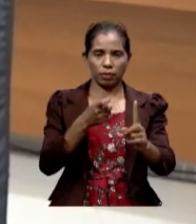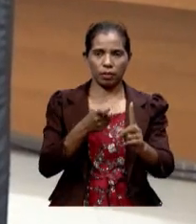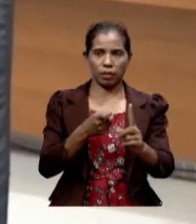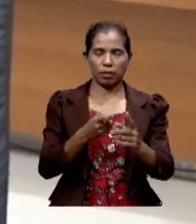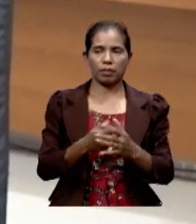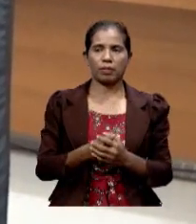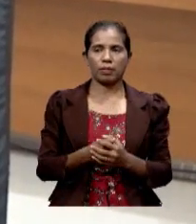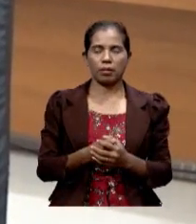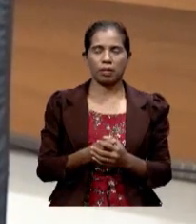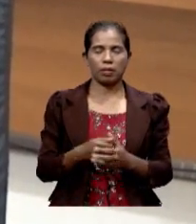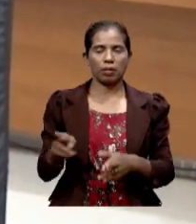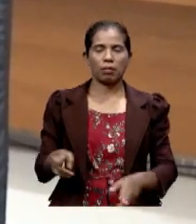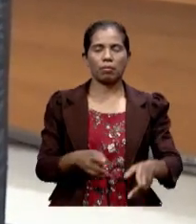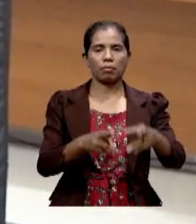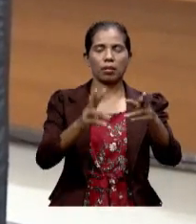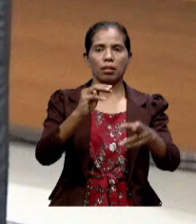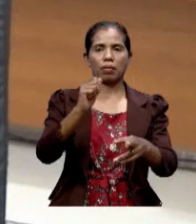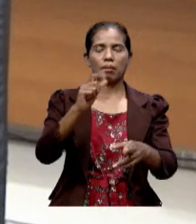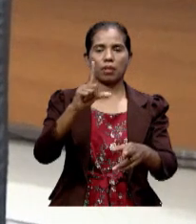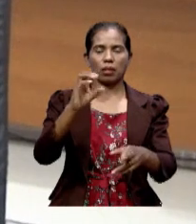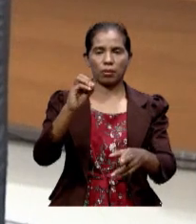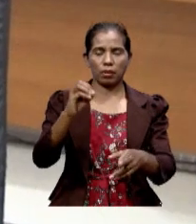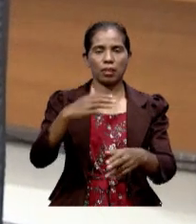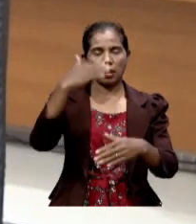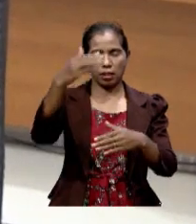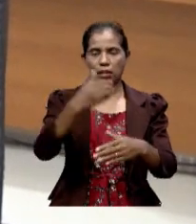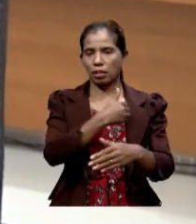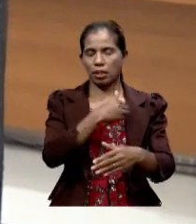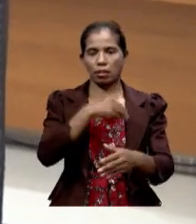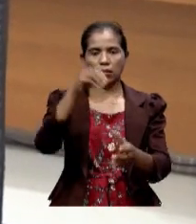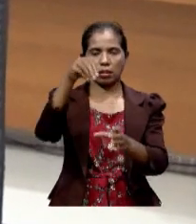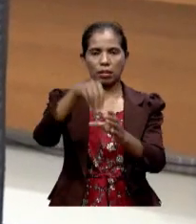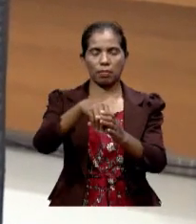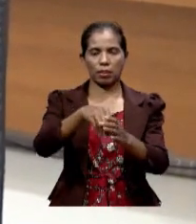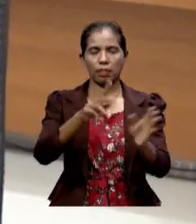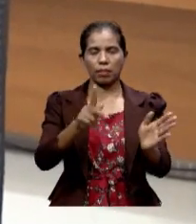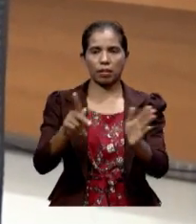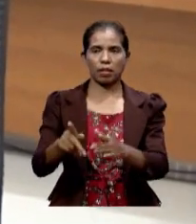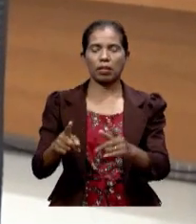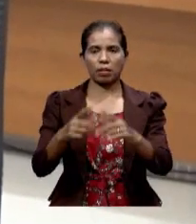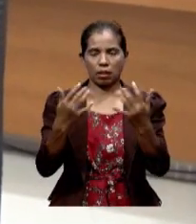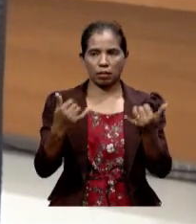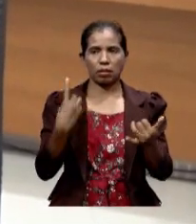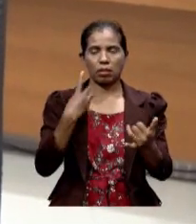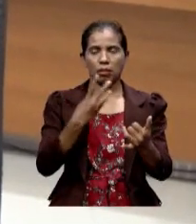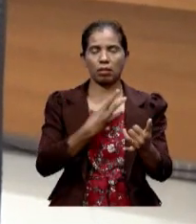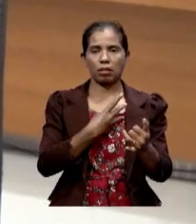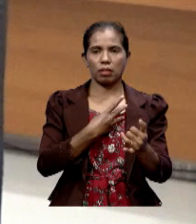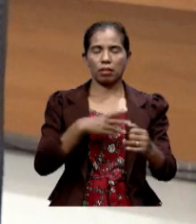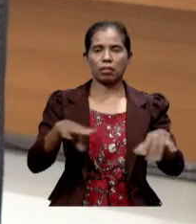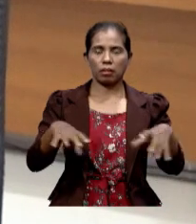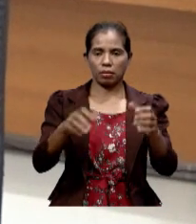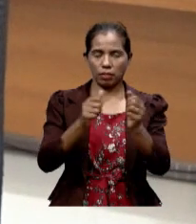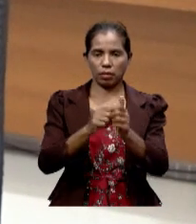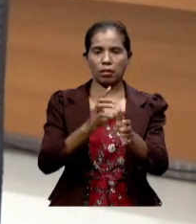mota malu ane leter ne maka ita sedau utama ya plan ya ho hindar dah rumah sao kuala koreano senyor